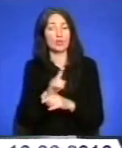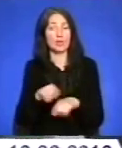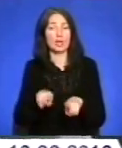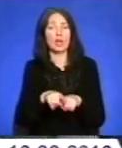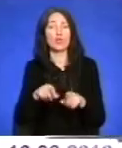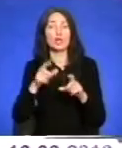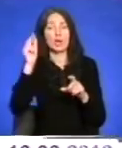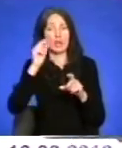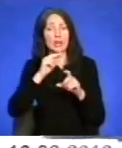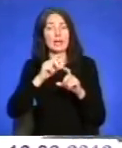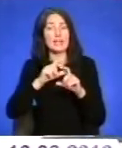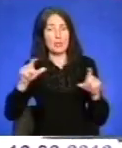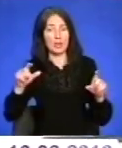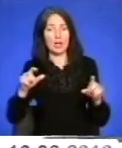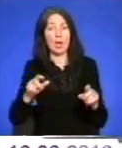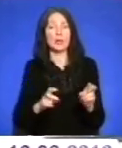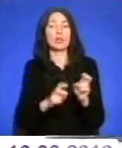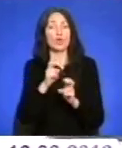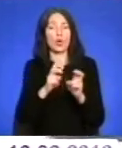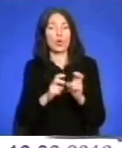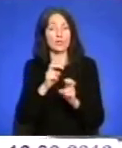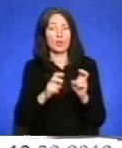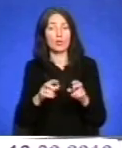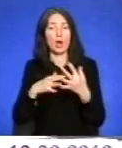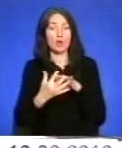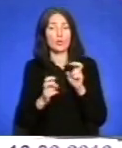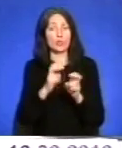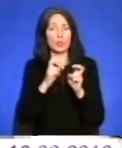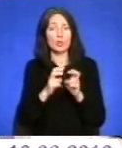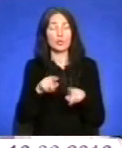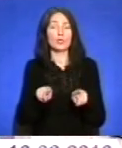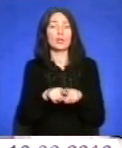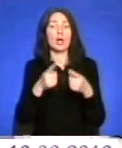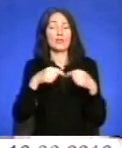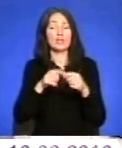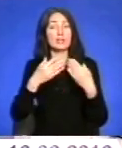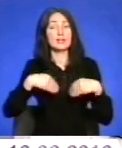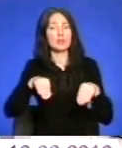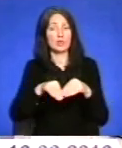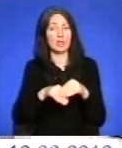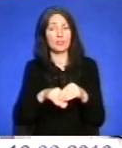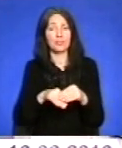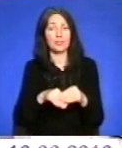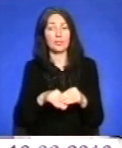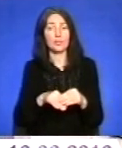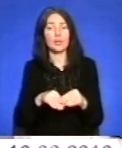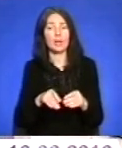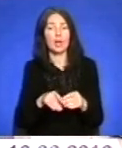агропромислового розвитку і відділ сім'ї та молоді обласної державної адміністрації. Цю роботу продовжуватимуть і надалі.